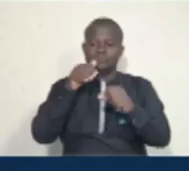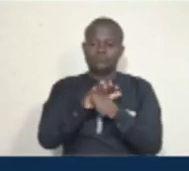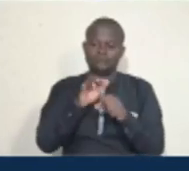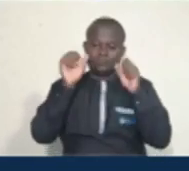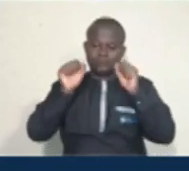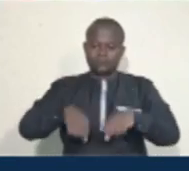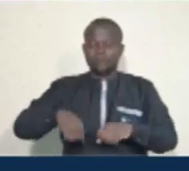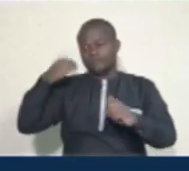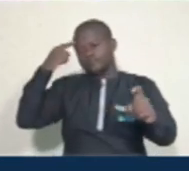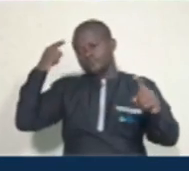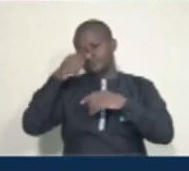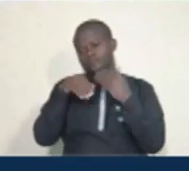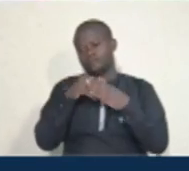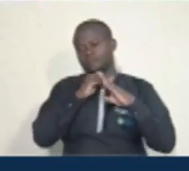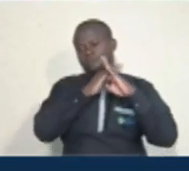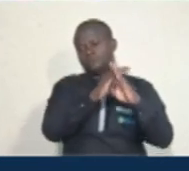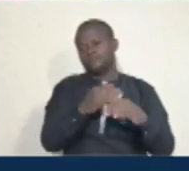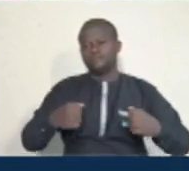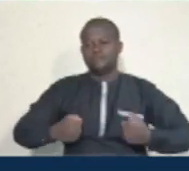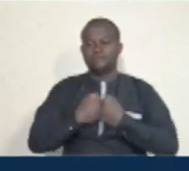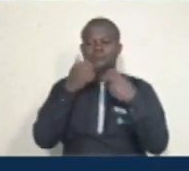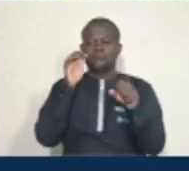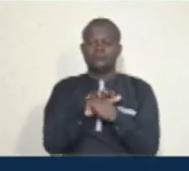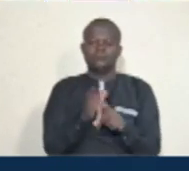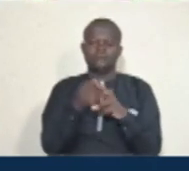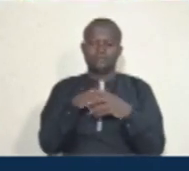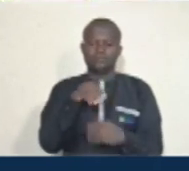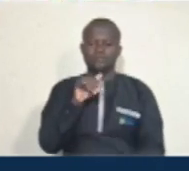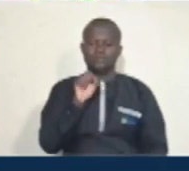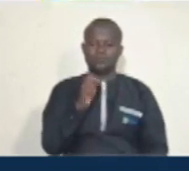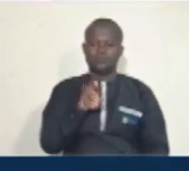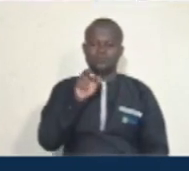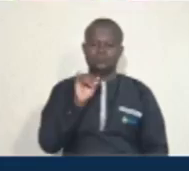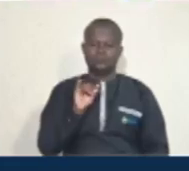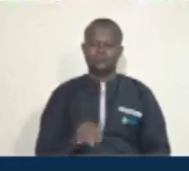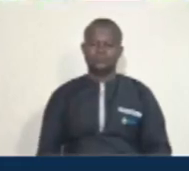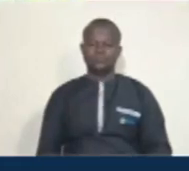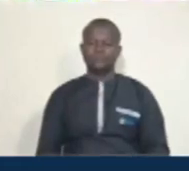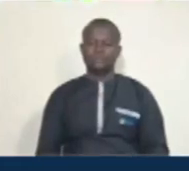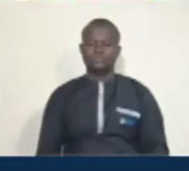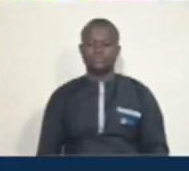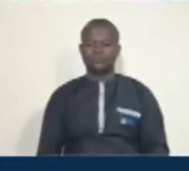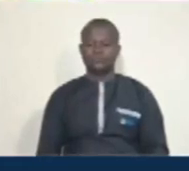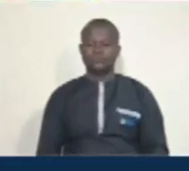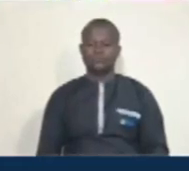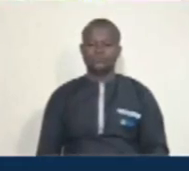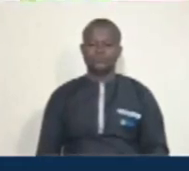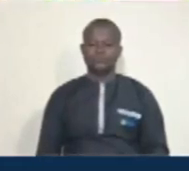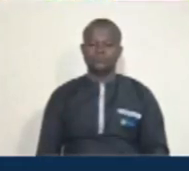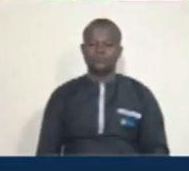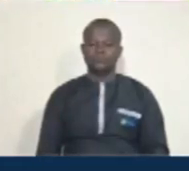gashoboka hagamijwe gukumira ingaruka nyinshi ziterwa n'isuri. Mbarushimana Pio, Televiziyo y'u Rwanda mu ntara y'Iburengerazuba.